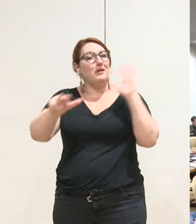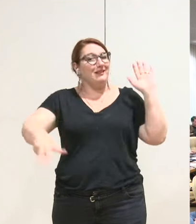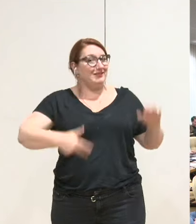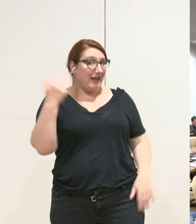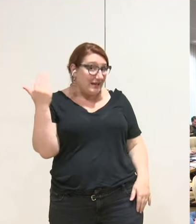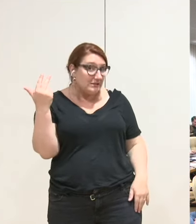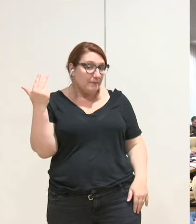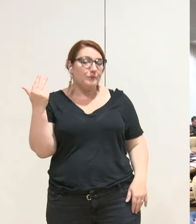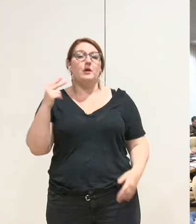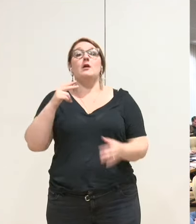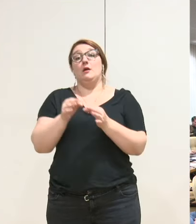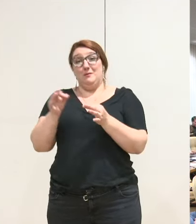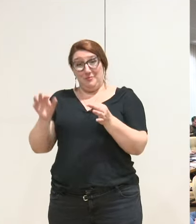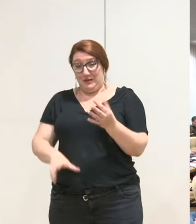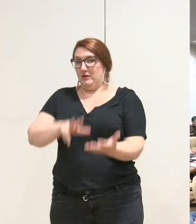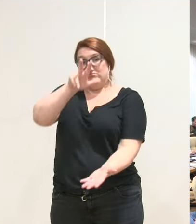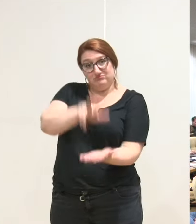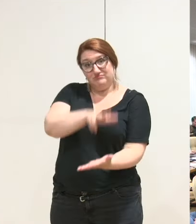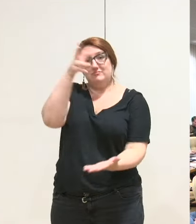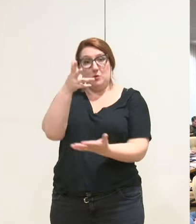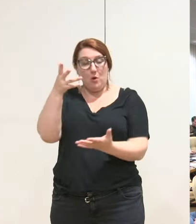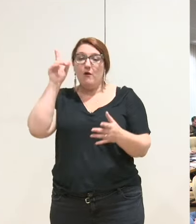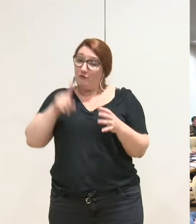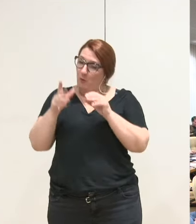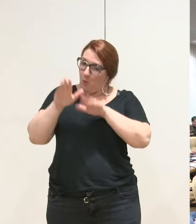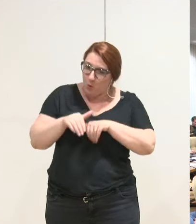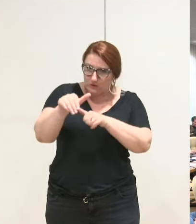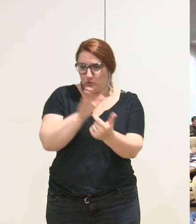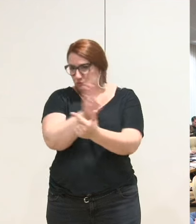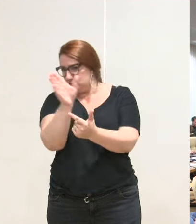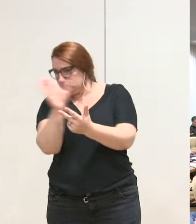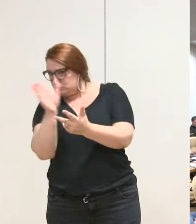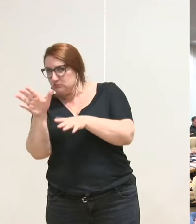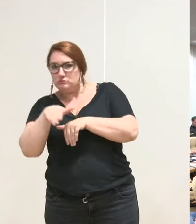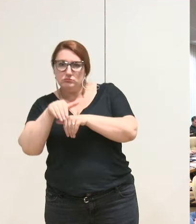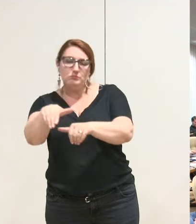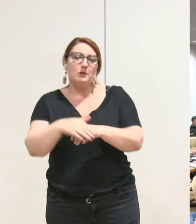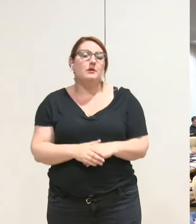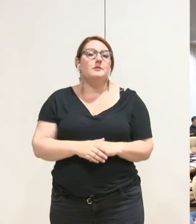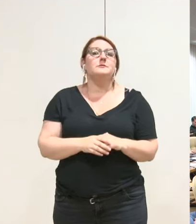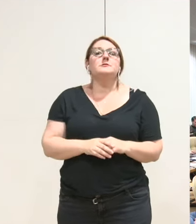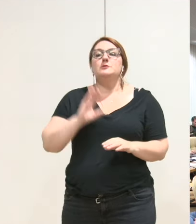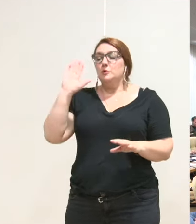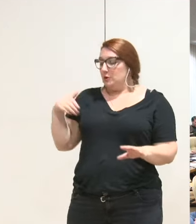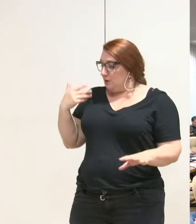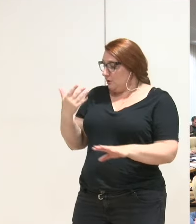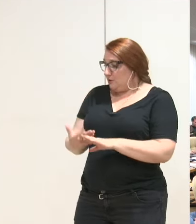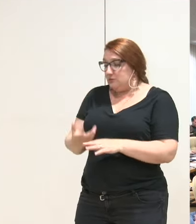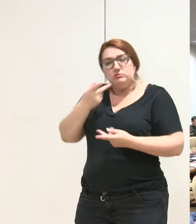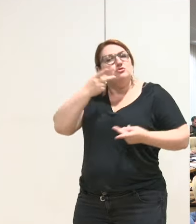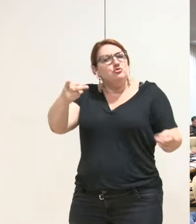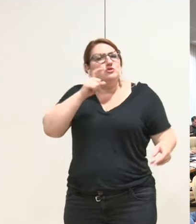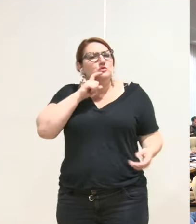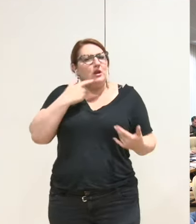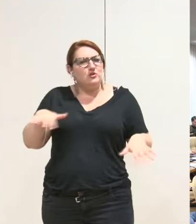avait été acté qu'un certain nombre de démarches devaient être poursuivie ce qu'on peut retenir parce que jusqu'à présent et je vous l'ai dit tout à l'heure nous avons acté un